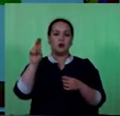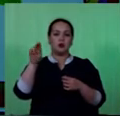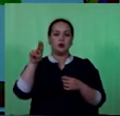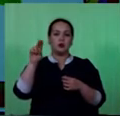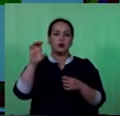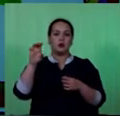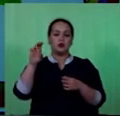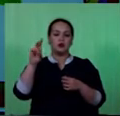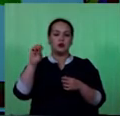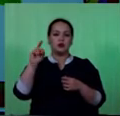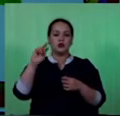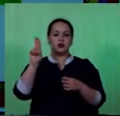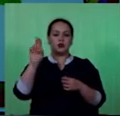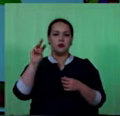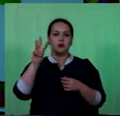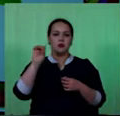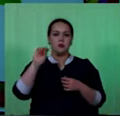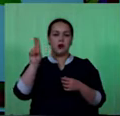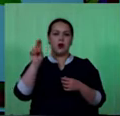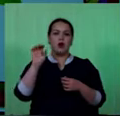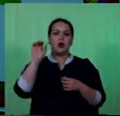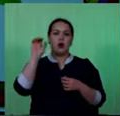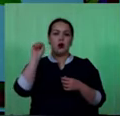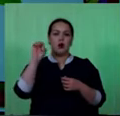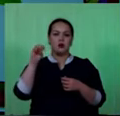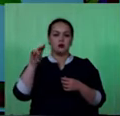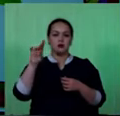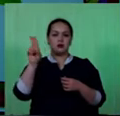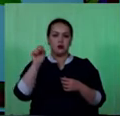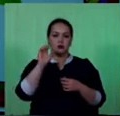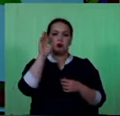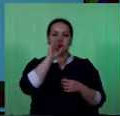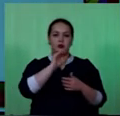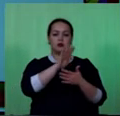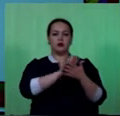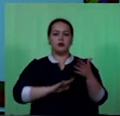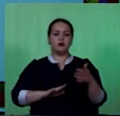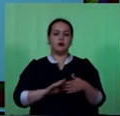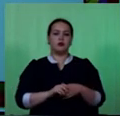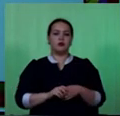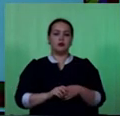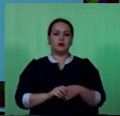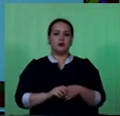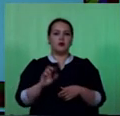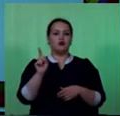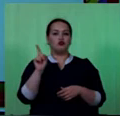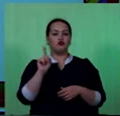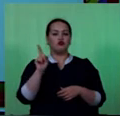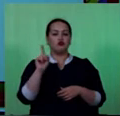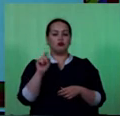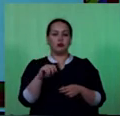д астра успели продолжаем что такое